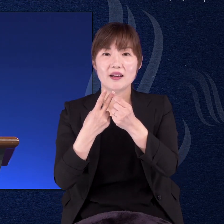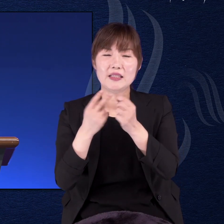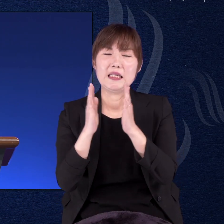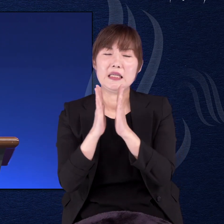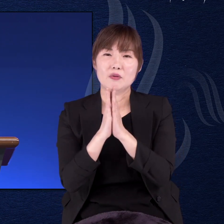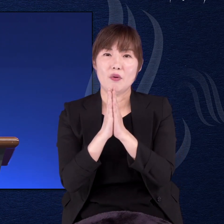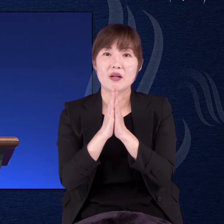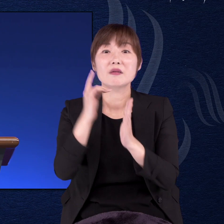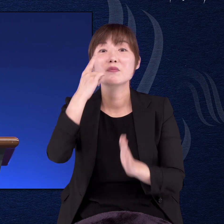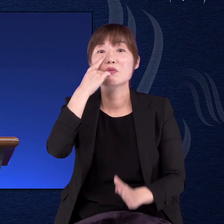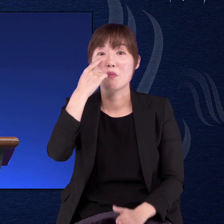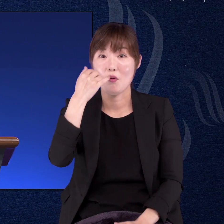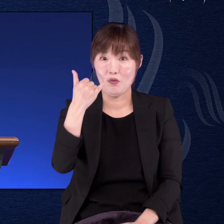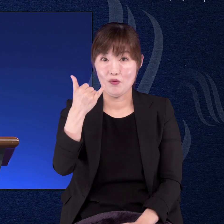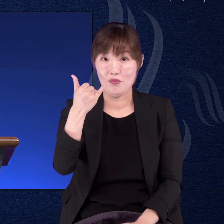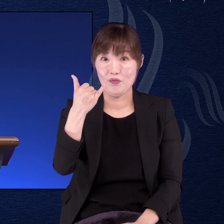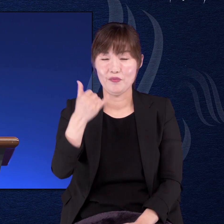사명은